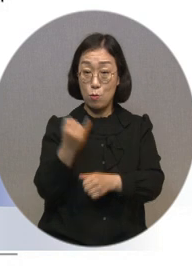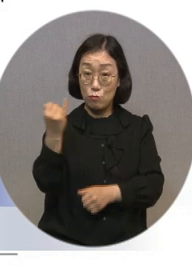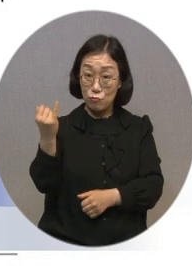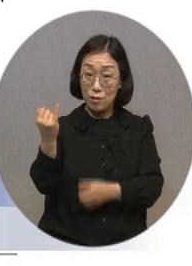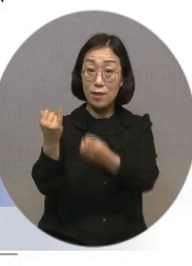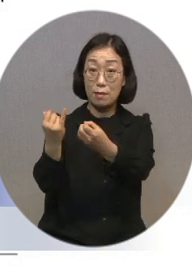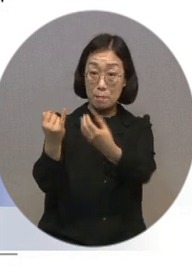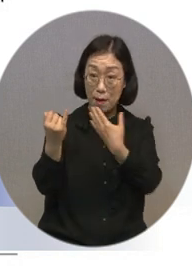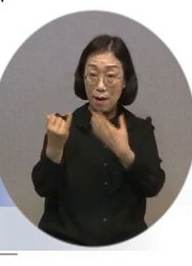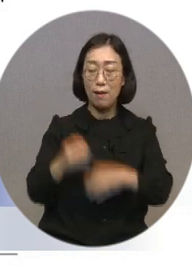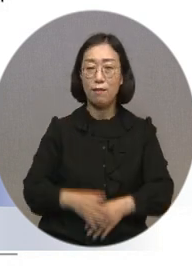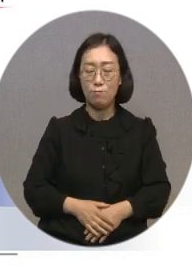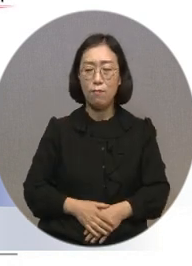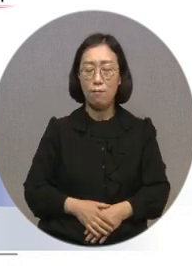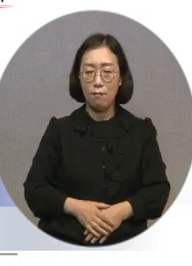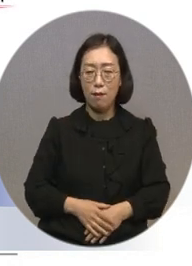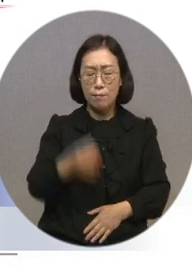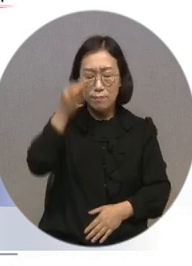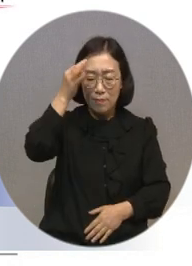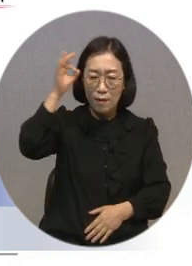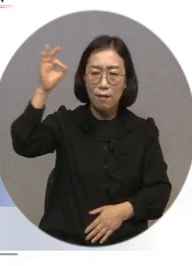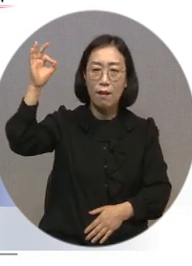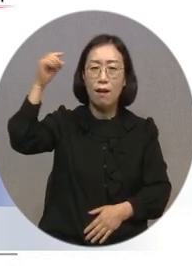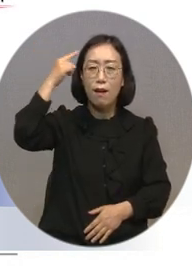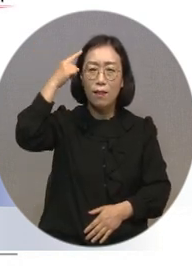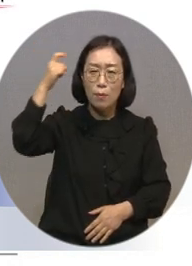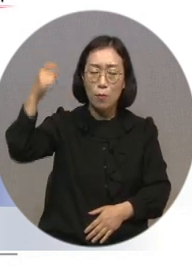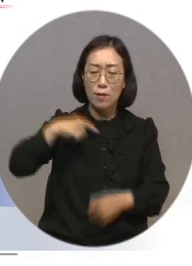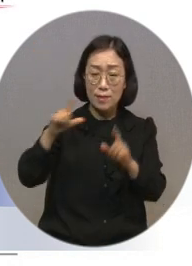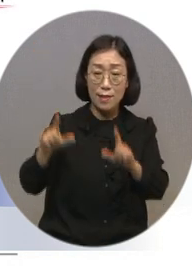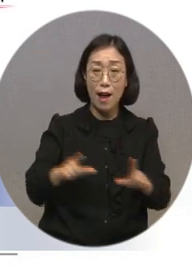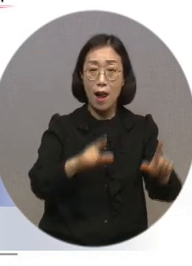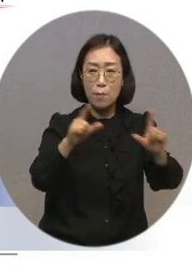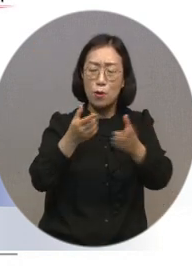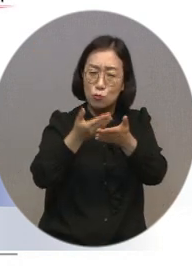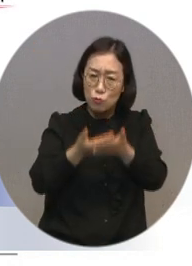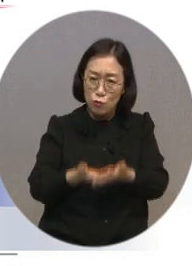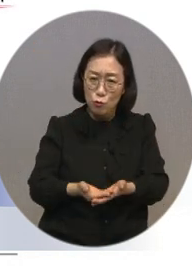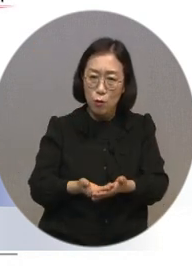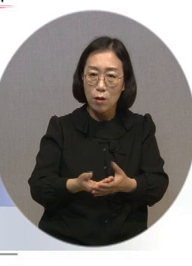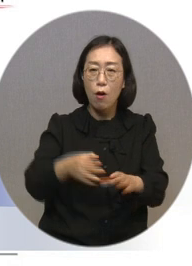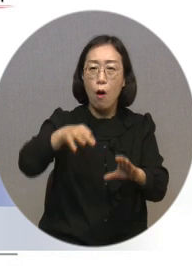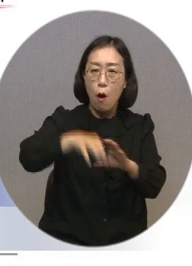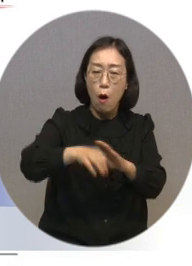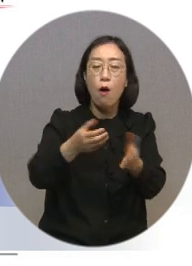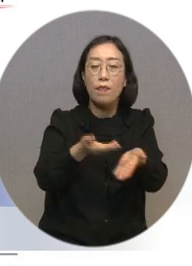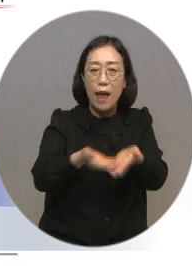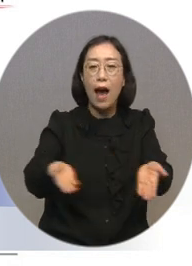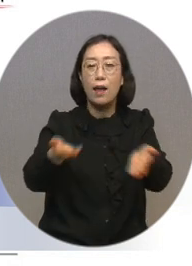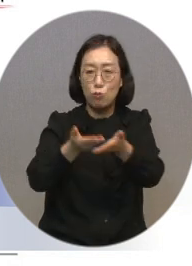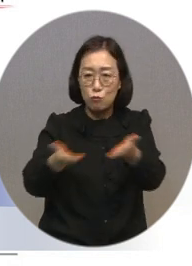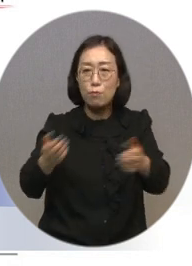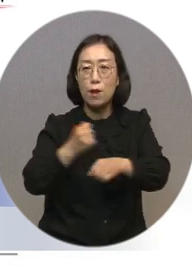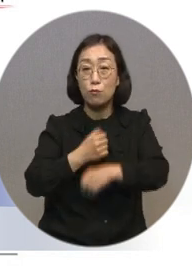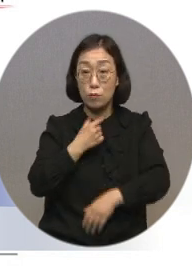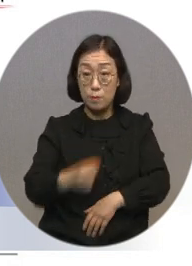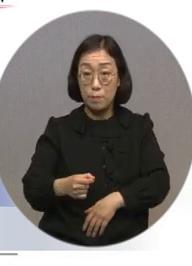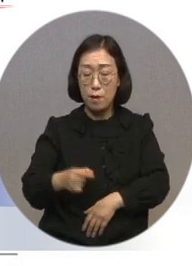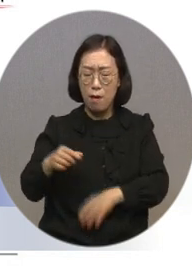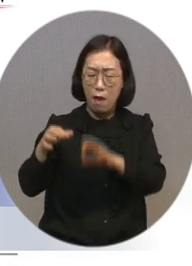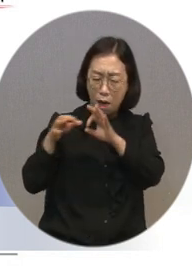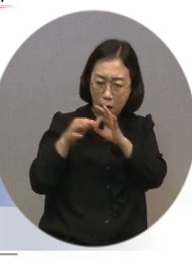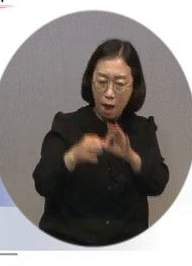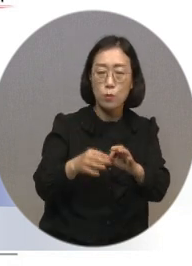박영 회원도 돌이켜보면 나눔은 삶의 원동력이었다 앞으로도 나눔을 에너지 삼아